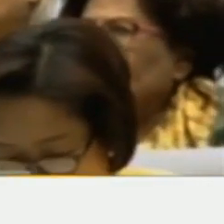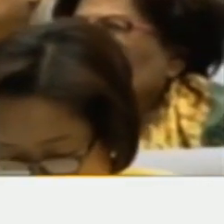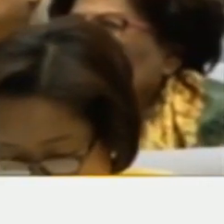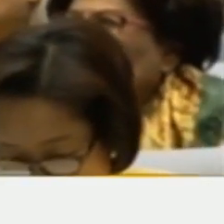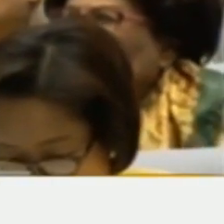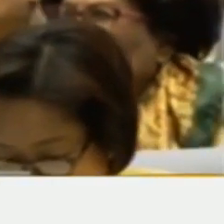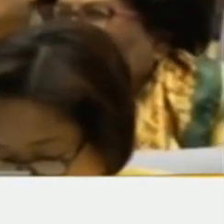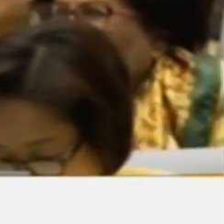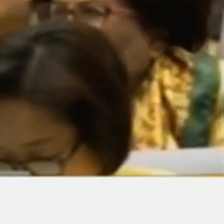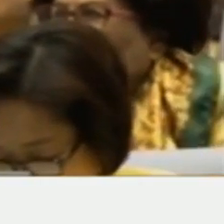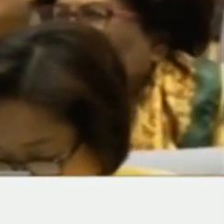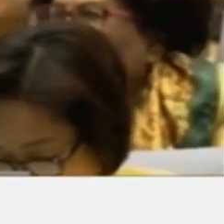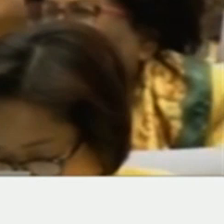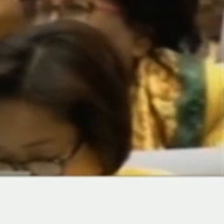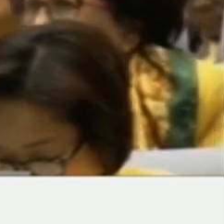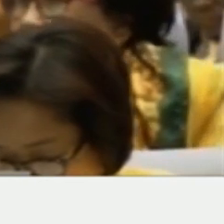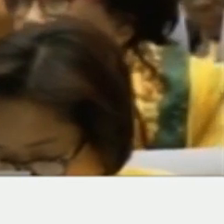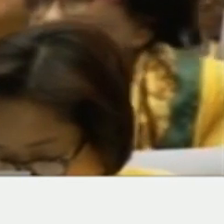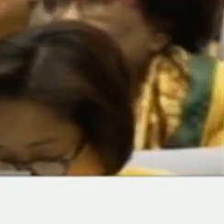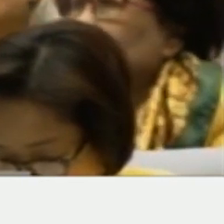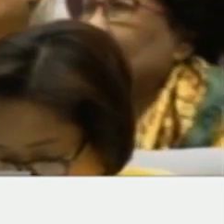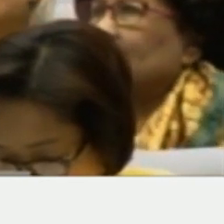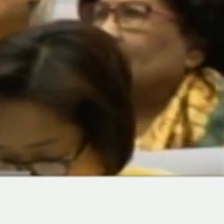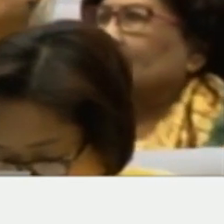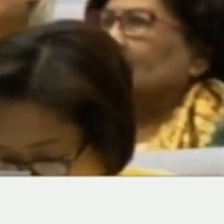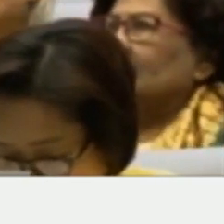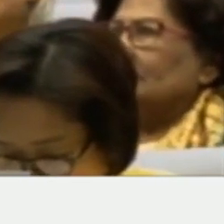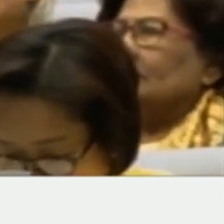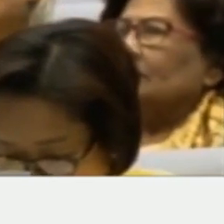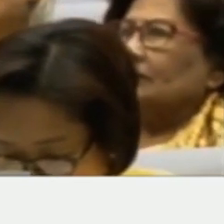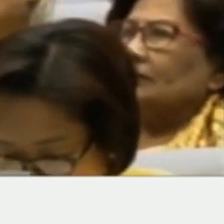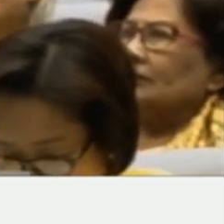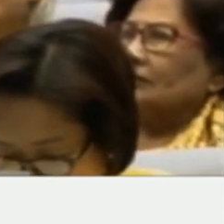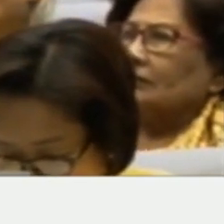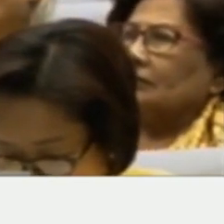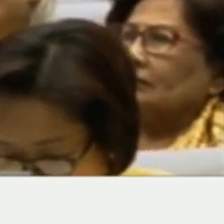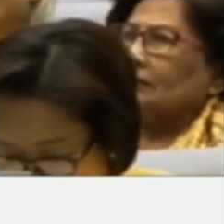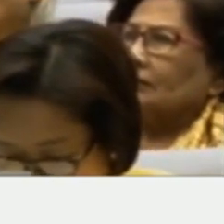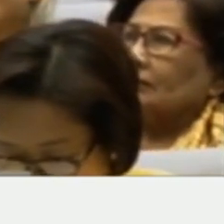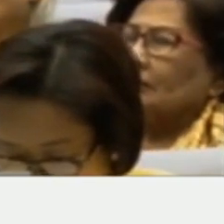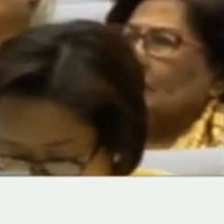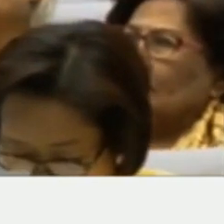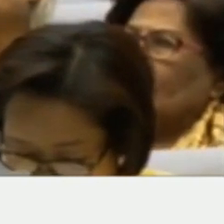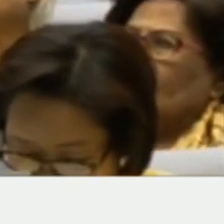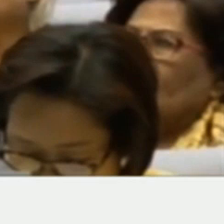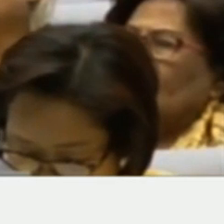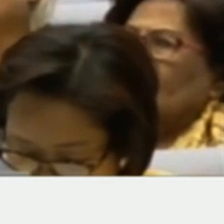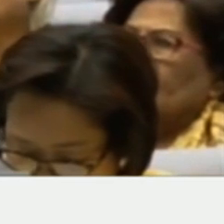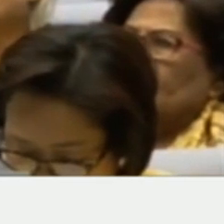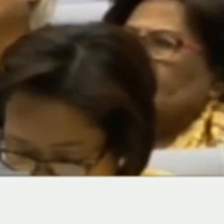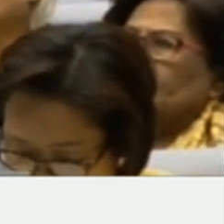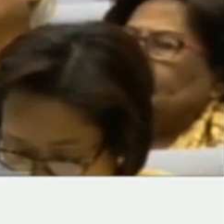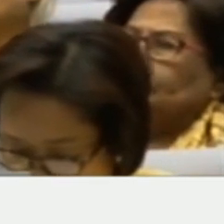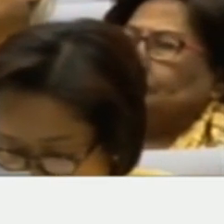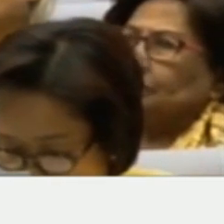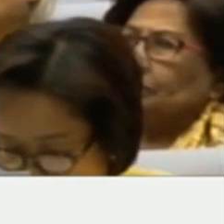แจ้งไปยังสมาชิกหากว่ามีสวในห้องประชุมเหลือจำนวนน้อยก็ขอให้เป็นดุลพินิจของสวที่จะเข้าร่วมการประชุมขณ